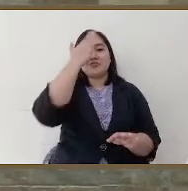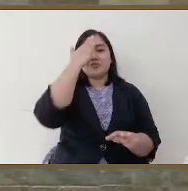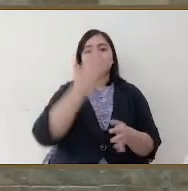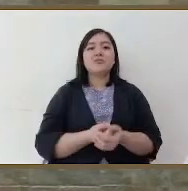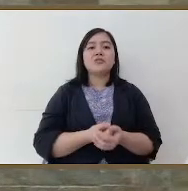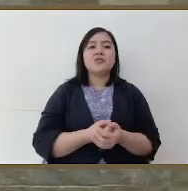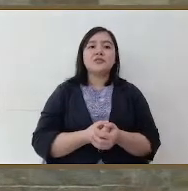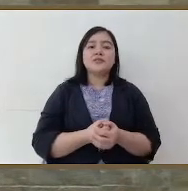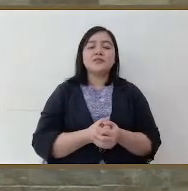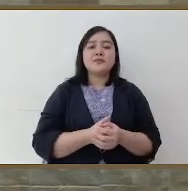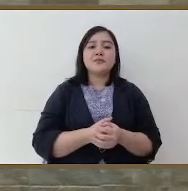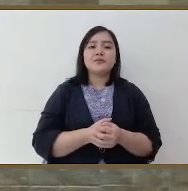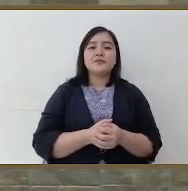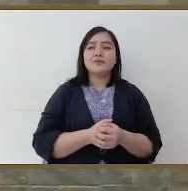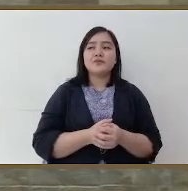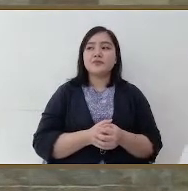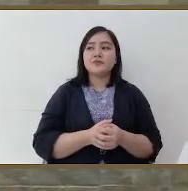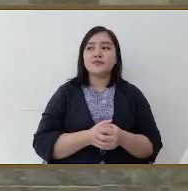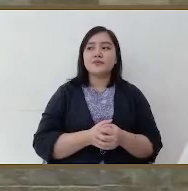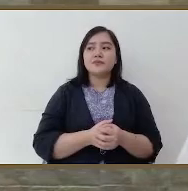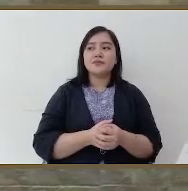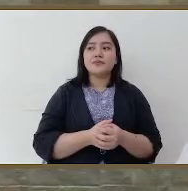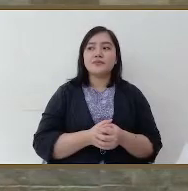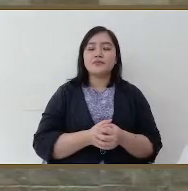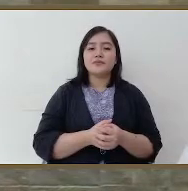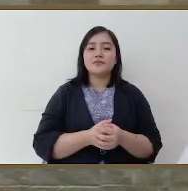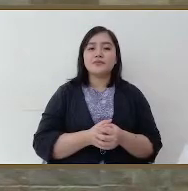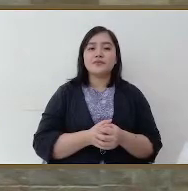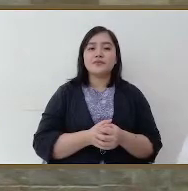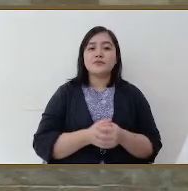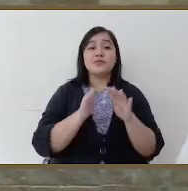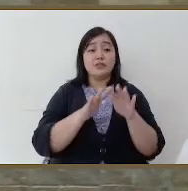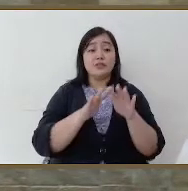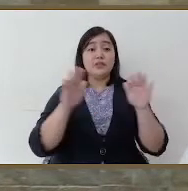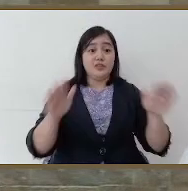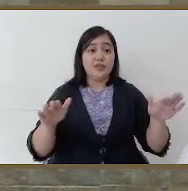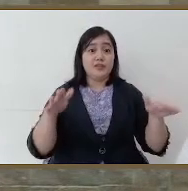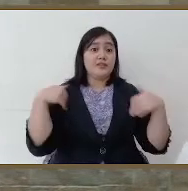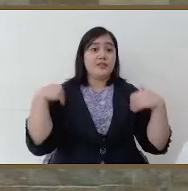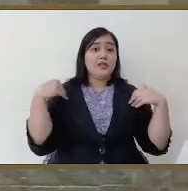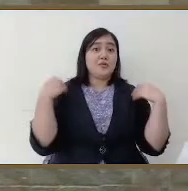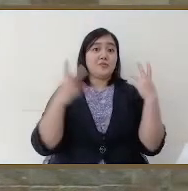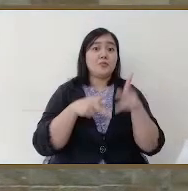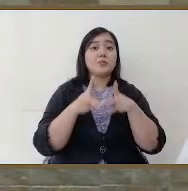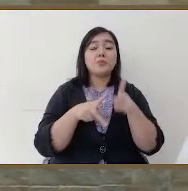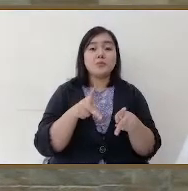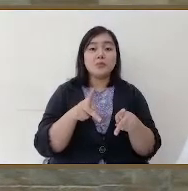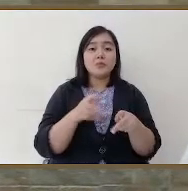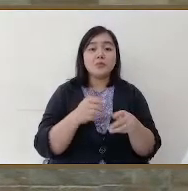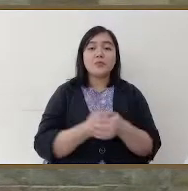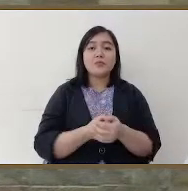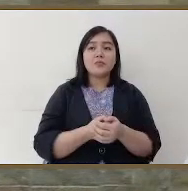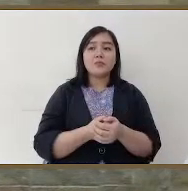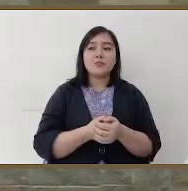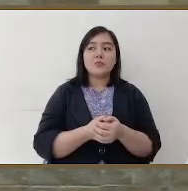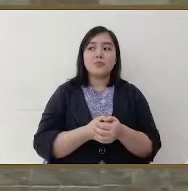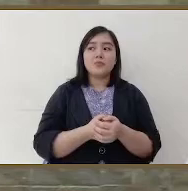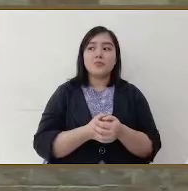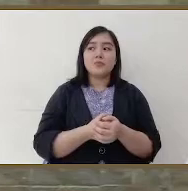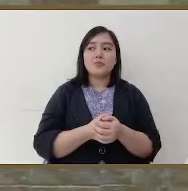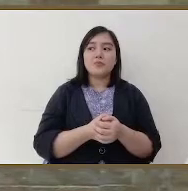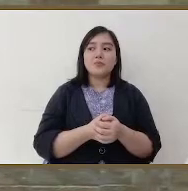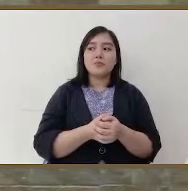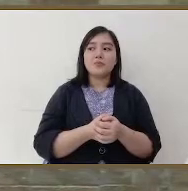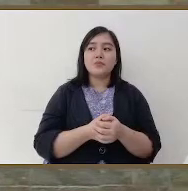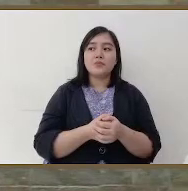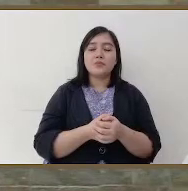anak, everybody knows here, kayong mga bata na nandito. Alam niyo ba, ang tatay niyo, pwede niyong isang